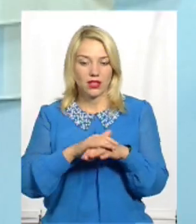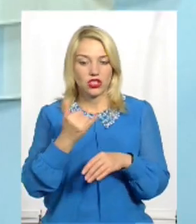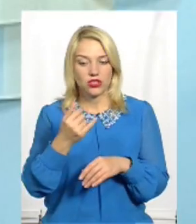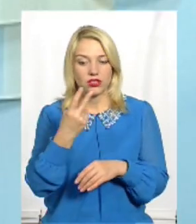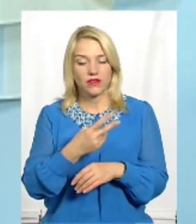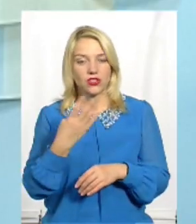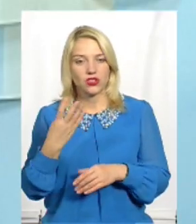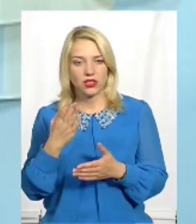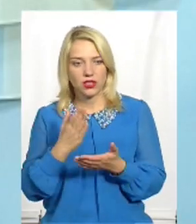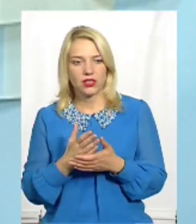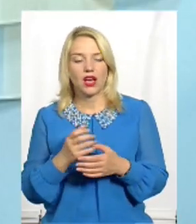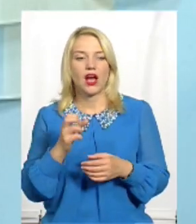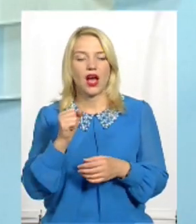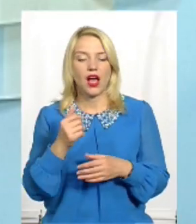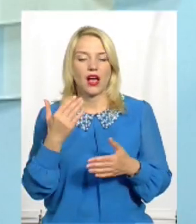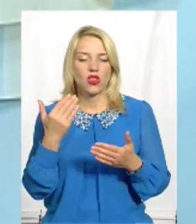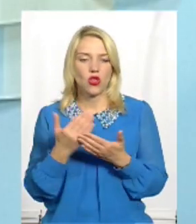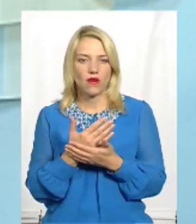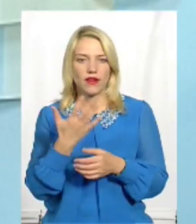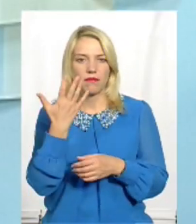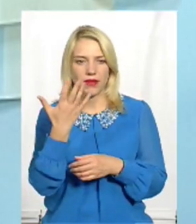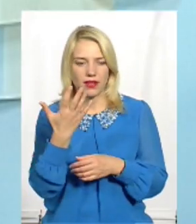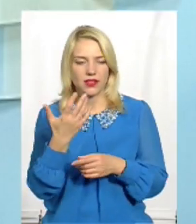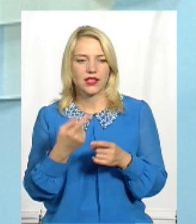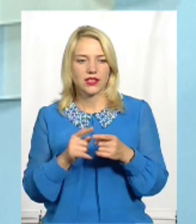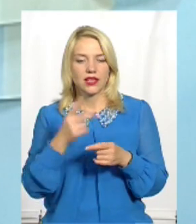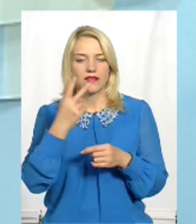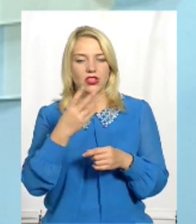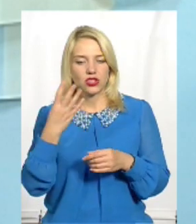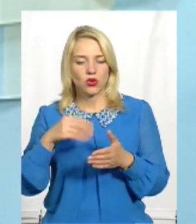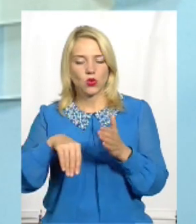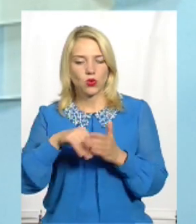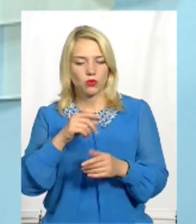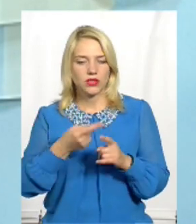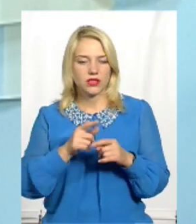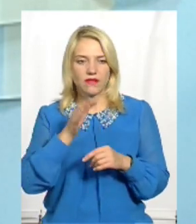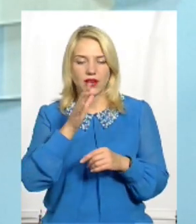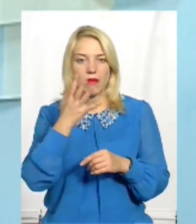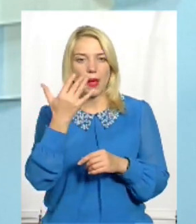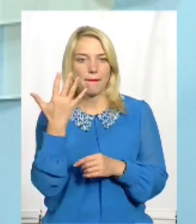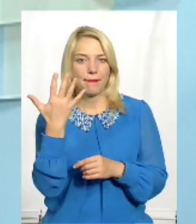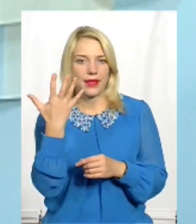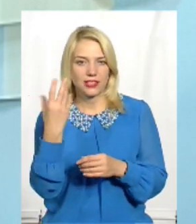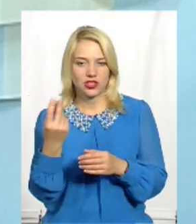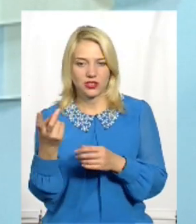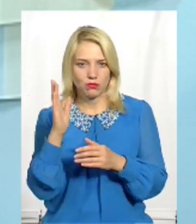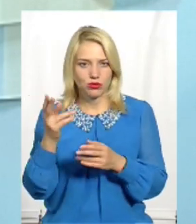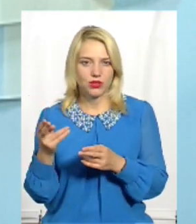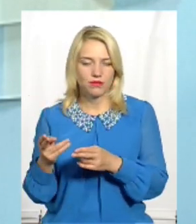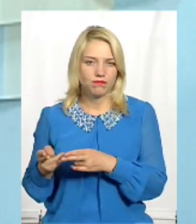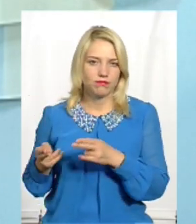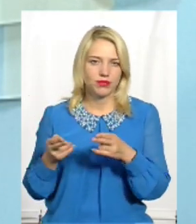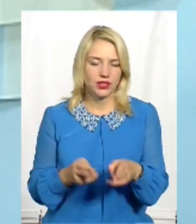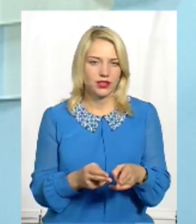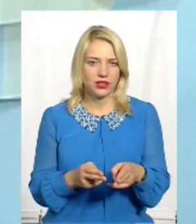24 з новими 5-ма. Це 24 тролейбуси, придбаних за цю каденцію. Ну і 5 ще буде придбано